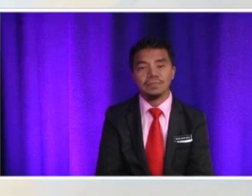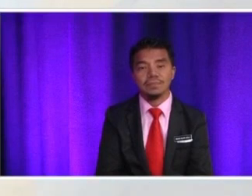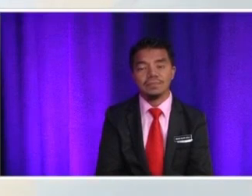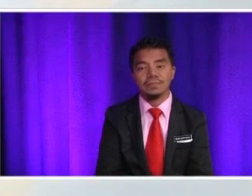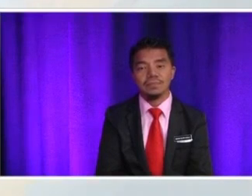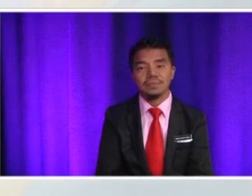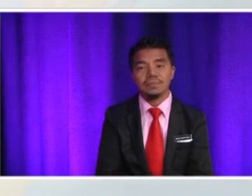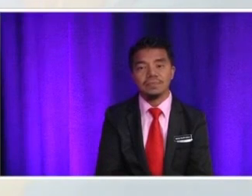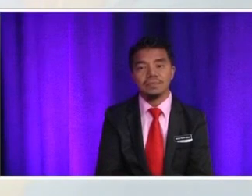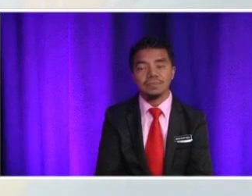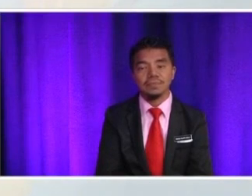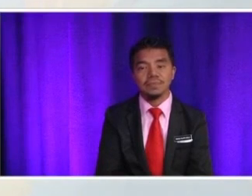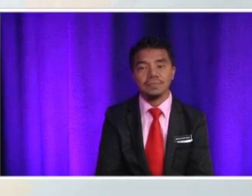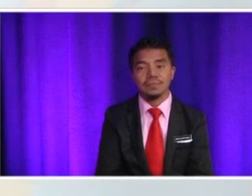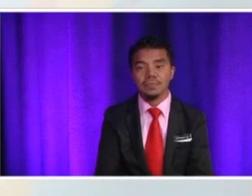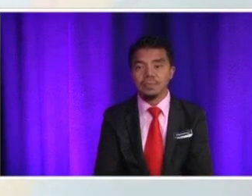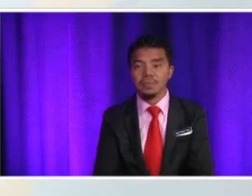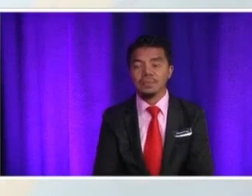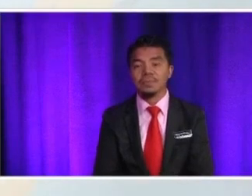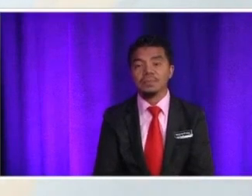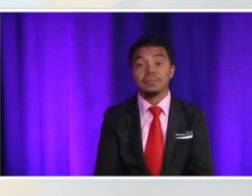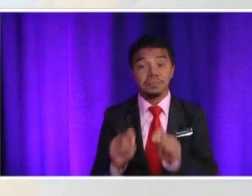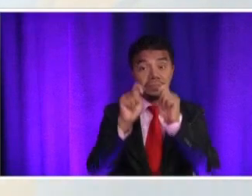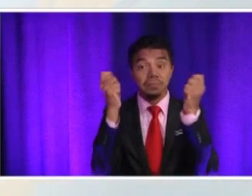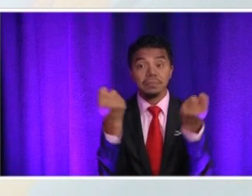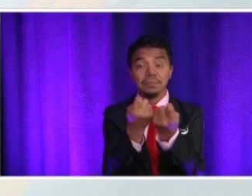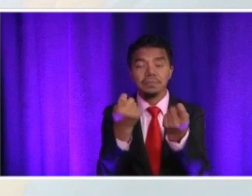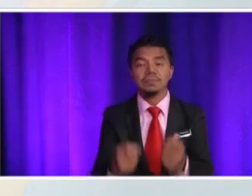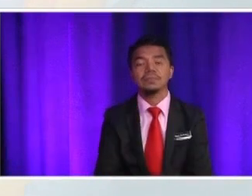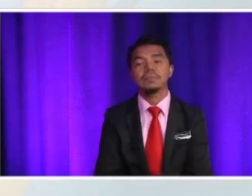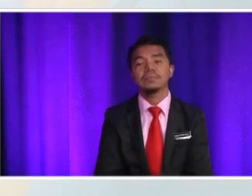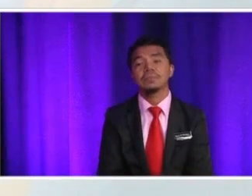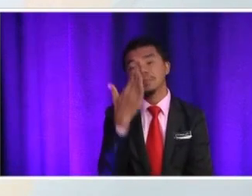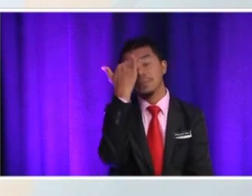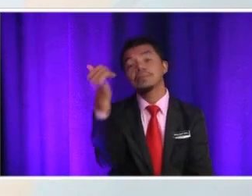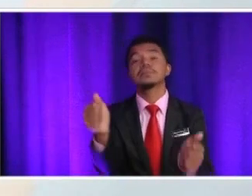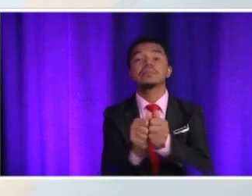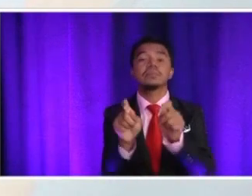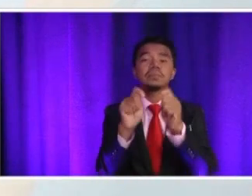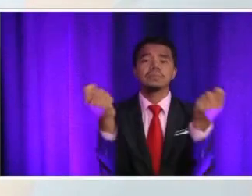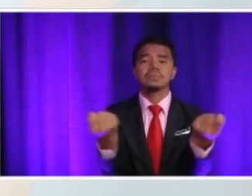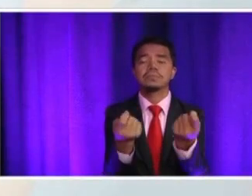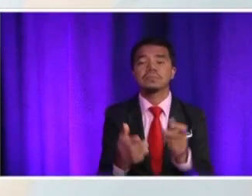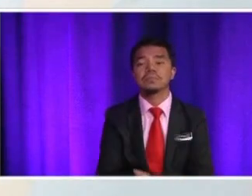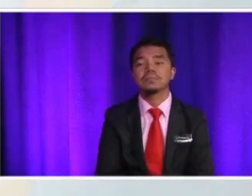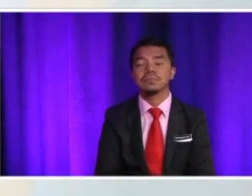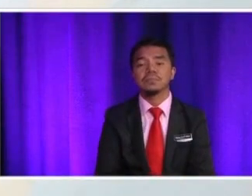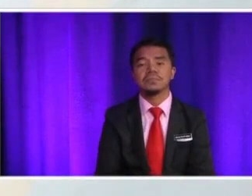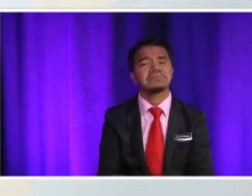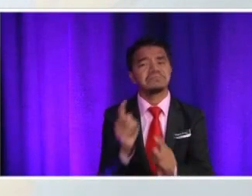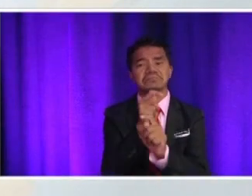Okey, Syazana silakan. Syazana? Tempat. Tempat. Kenapa dengan tempat? Tempat dia tidak